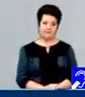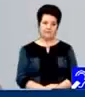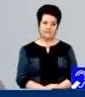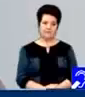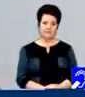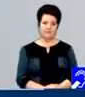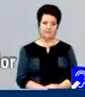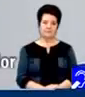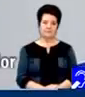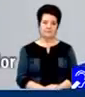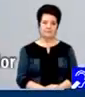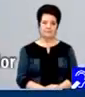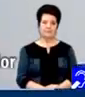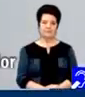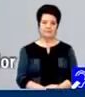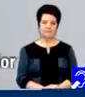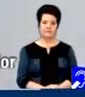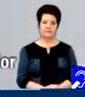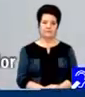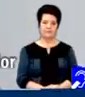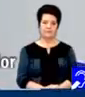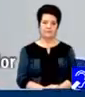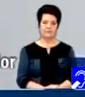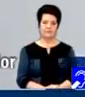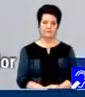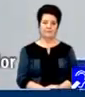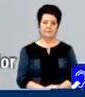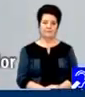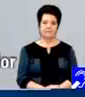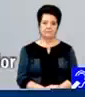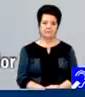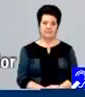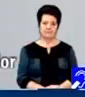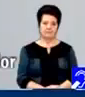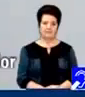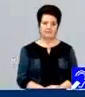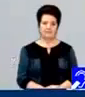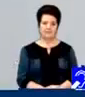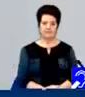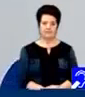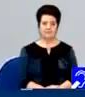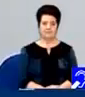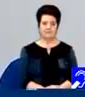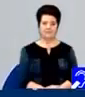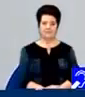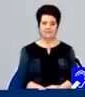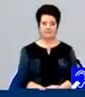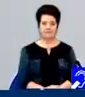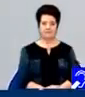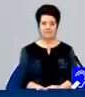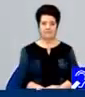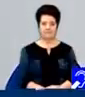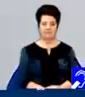deliberate and easier to understand so they can get their needs met more effectively. And what we see is by using the techniques, they have experience of doing that